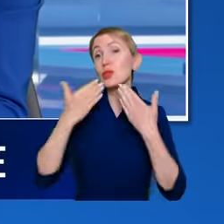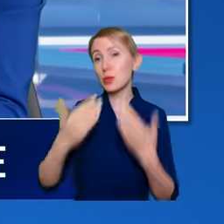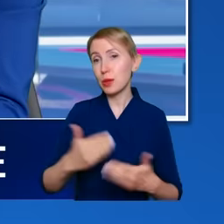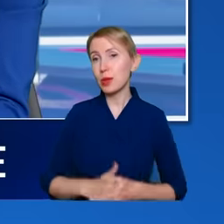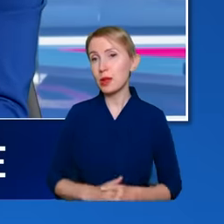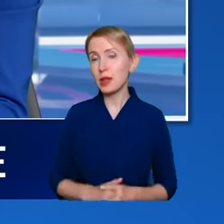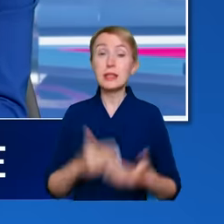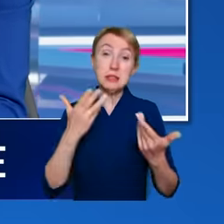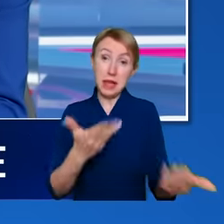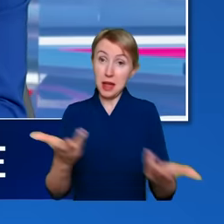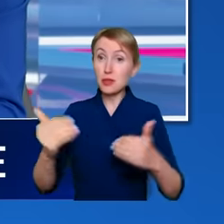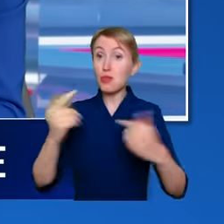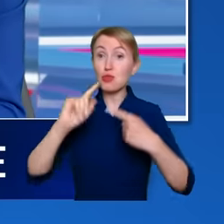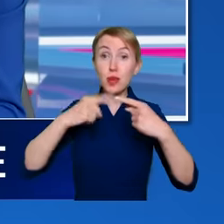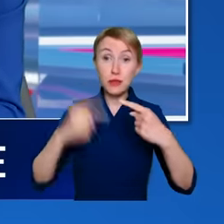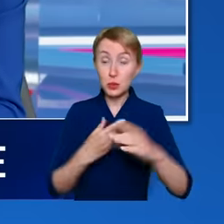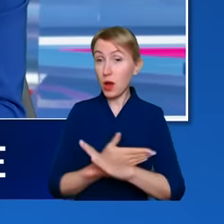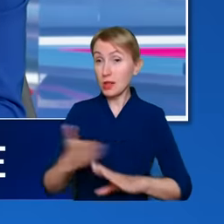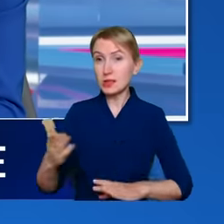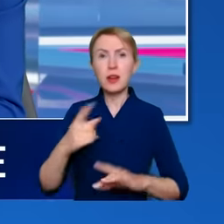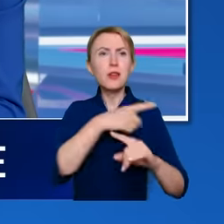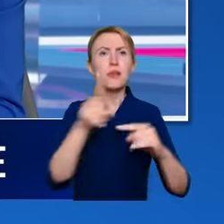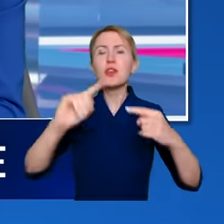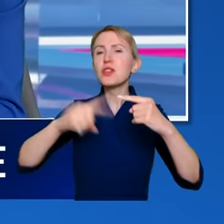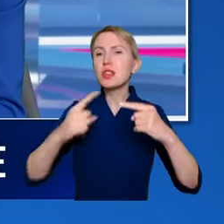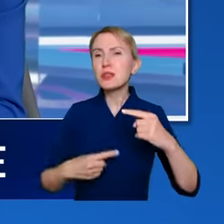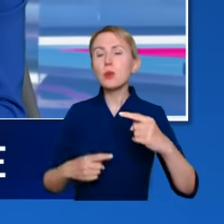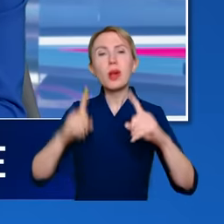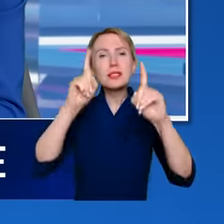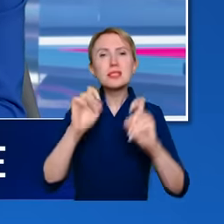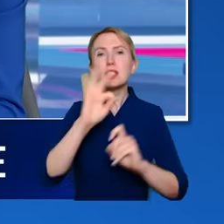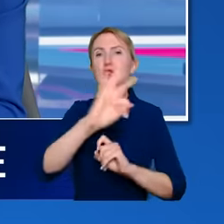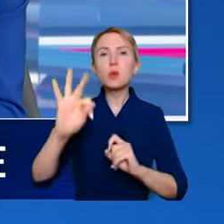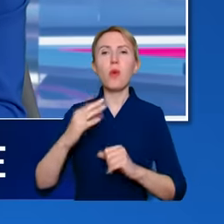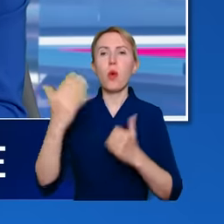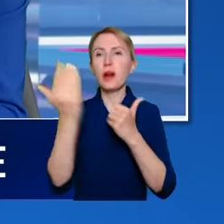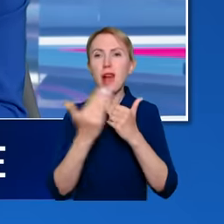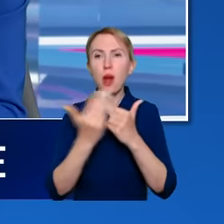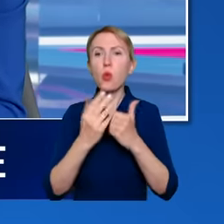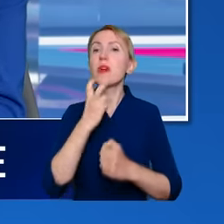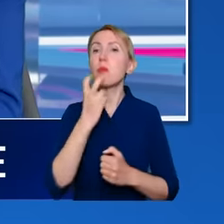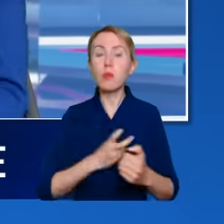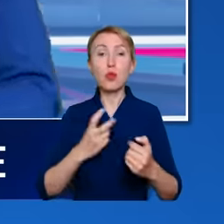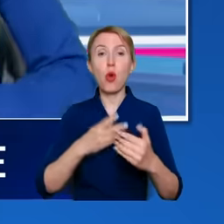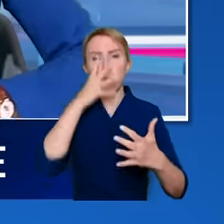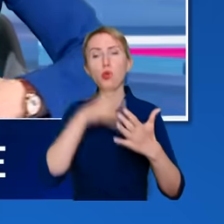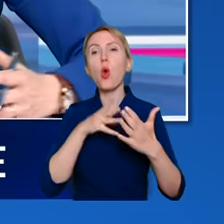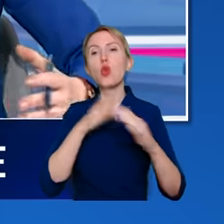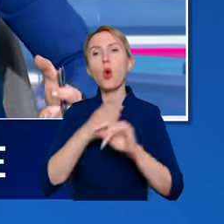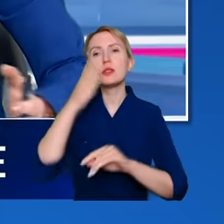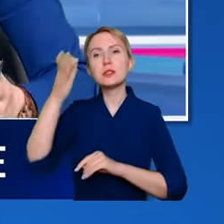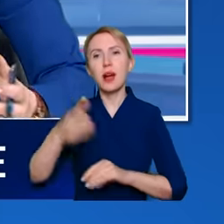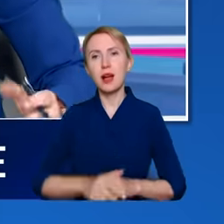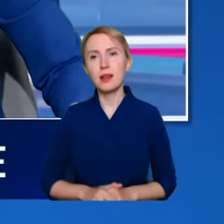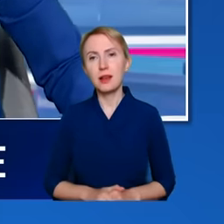i zachęcam. Proszę przesyłać dalej. Przesyłają zdjęcia swoich rachunków prognozowanych. Tam są